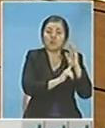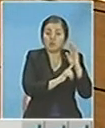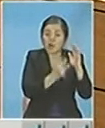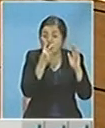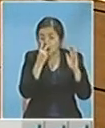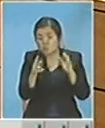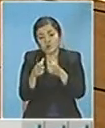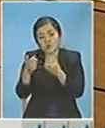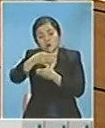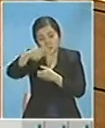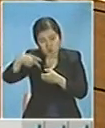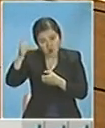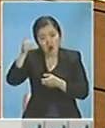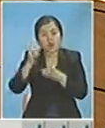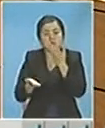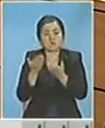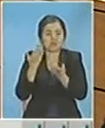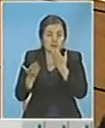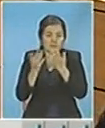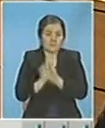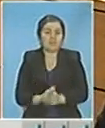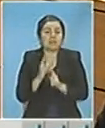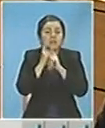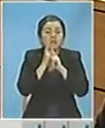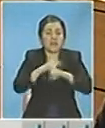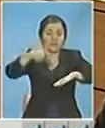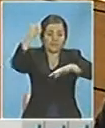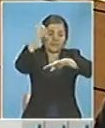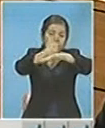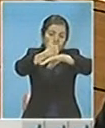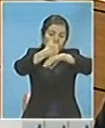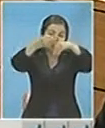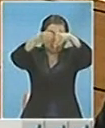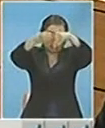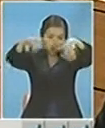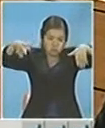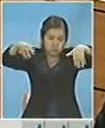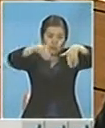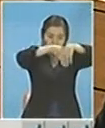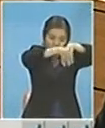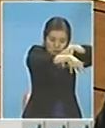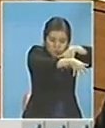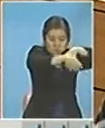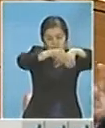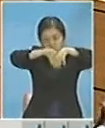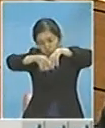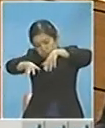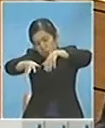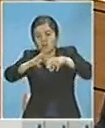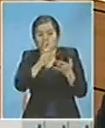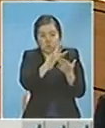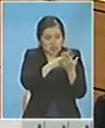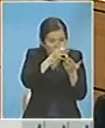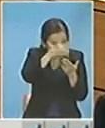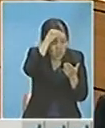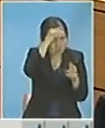ข้อสังเกตหรืออะไรก็แล้วแต่คือใต้โครงใหญ่เนี่ยก็น่าจะมีโครงย่อยลงมาเป็นอนุกรรมการสาขาต่างๆและอนุก